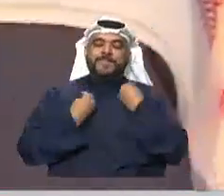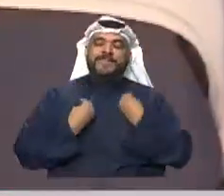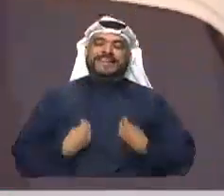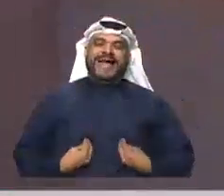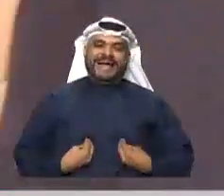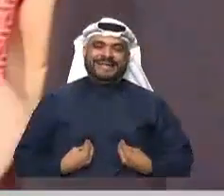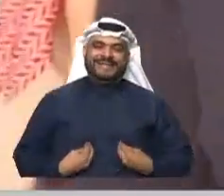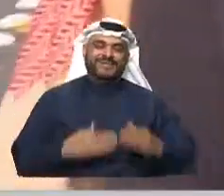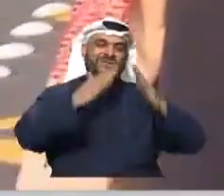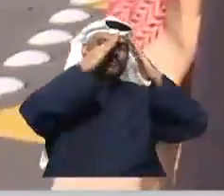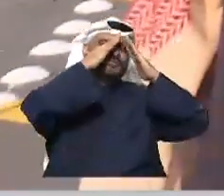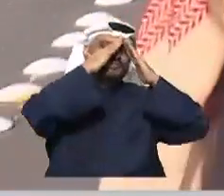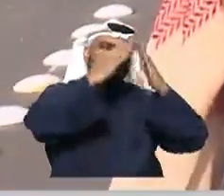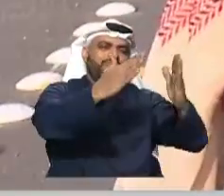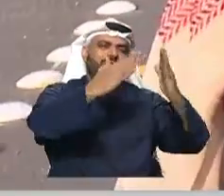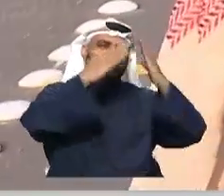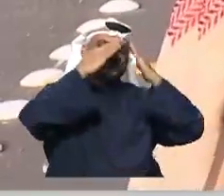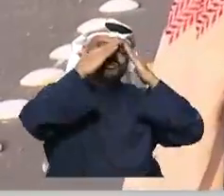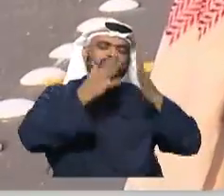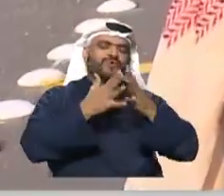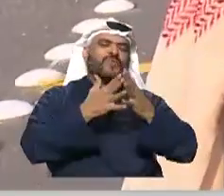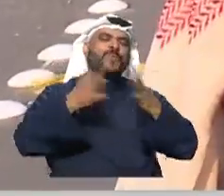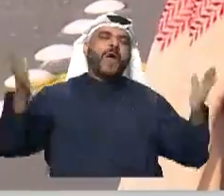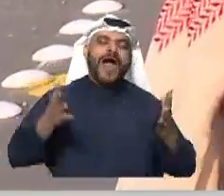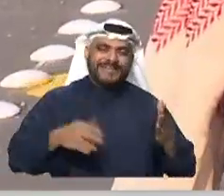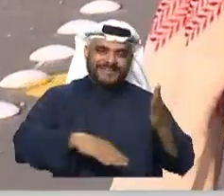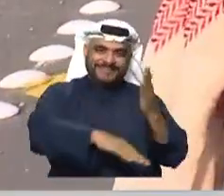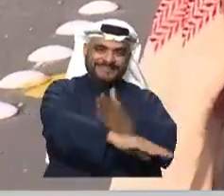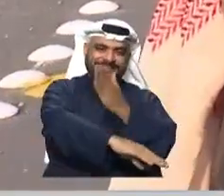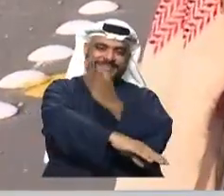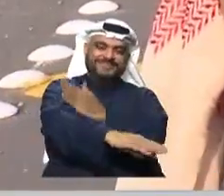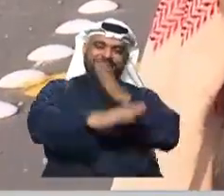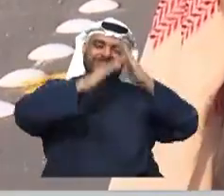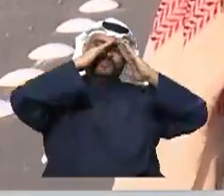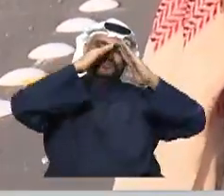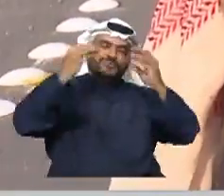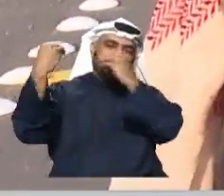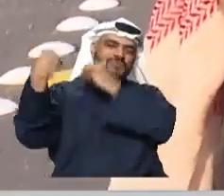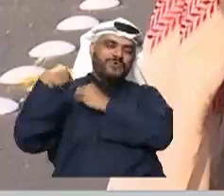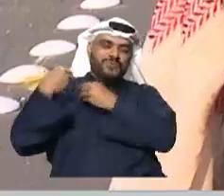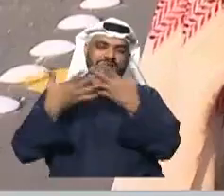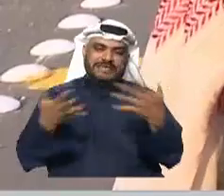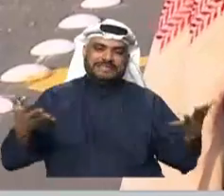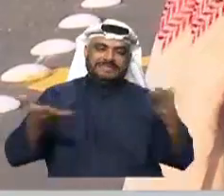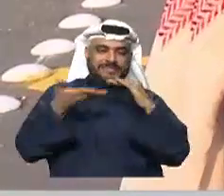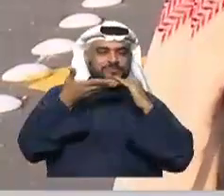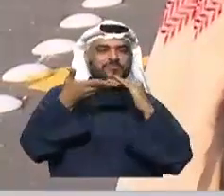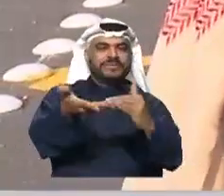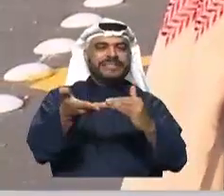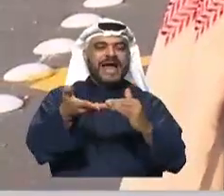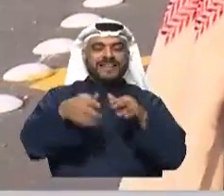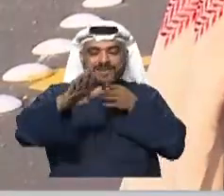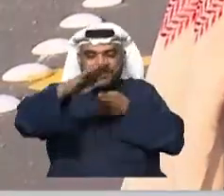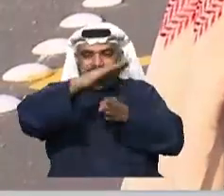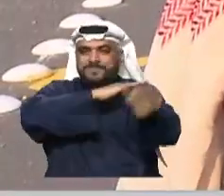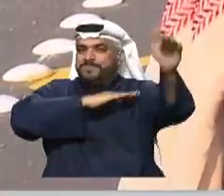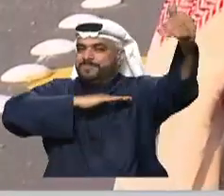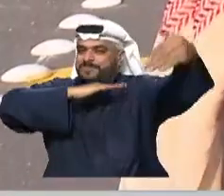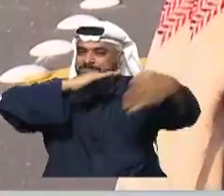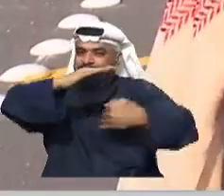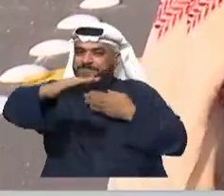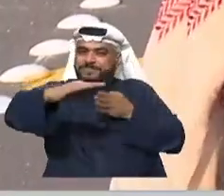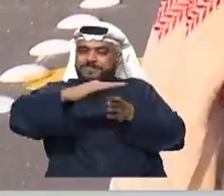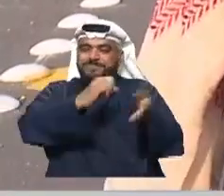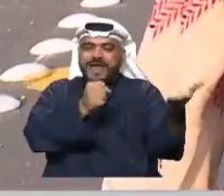مدير منفذ العبدلي، كل الشكر لكم ولجهودكم الكبيرة التي تبذل في سبيل تسهيل دخول وخروج المغادرين،